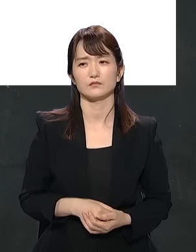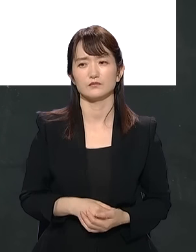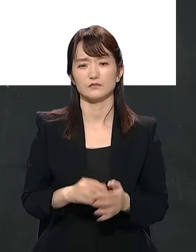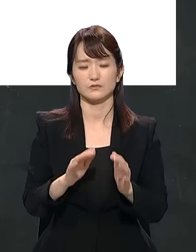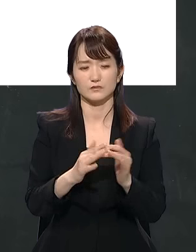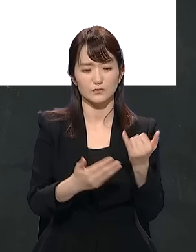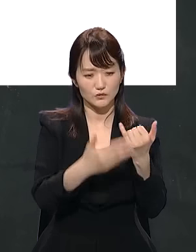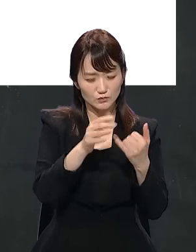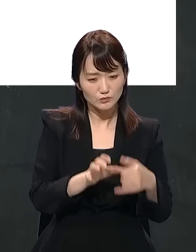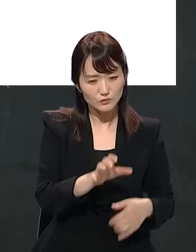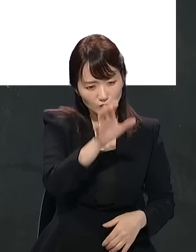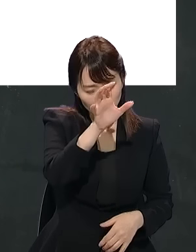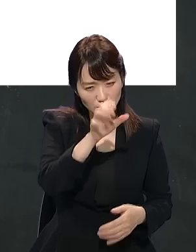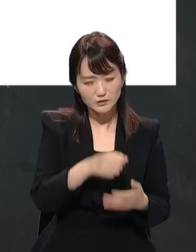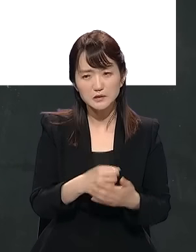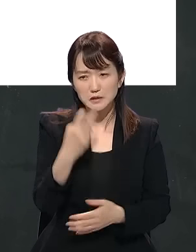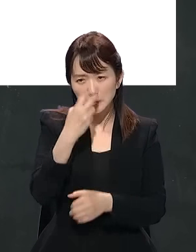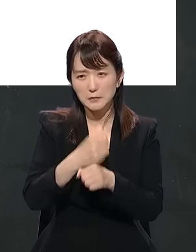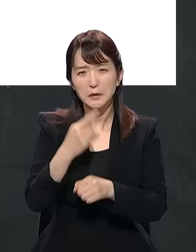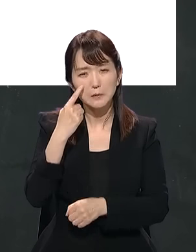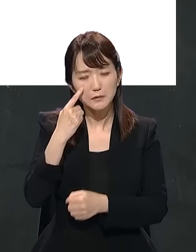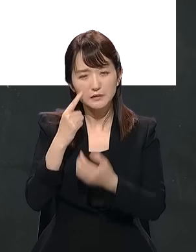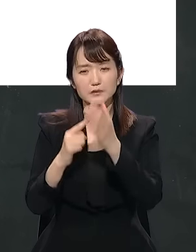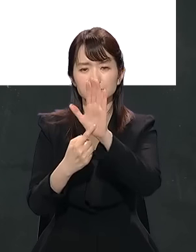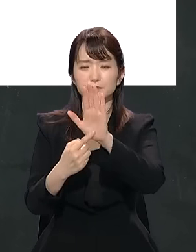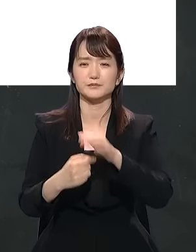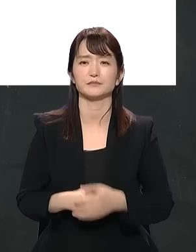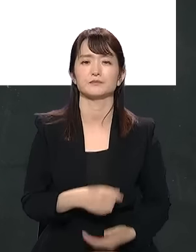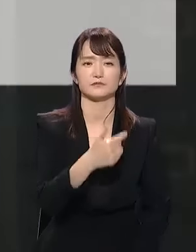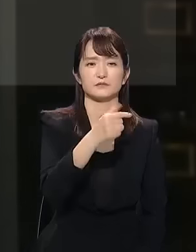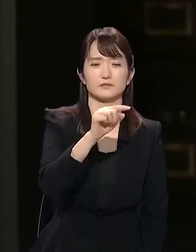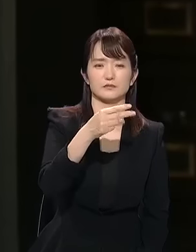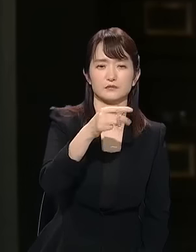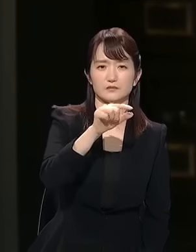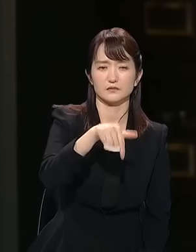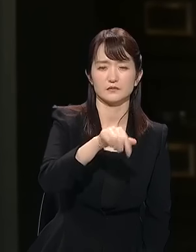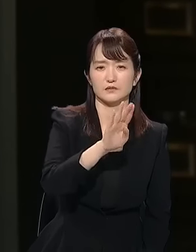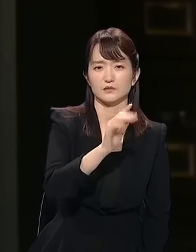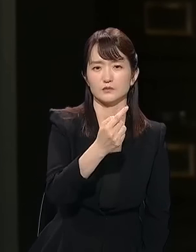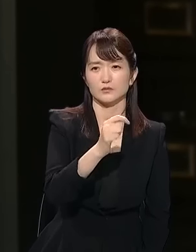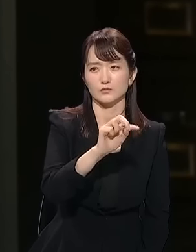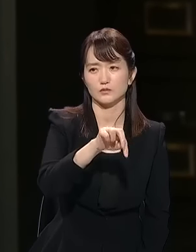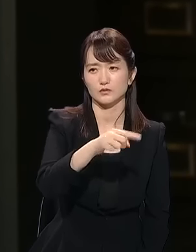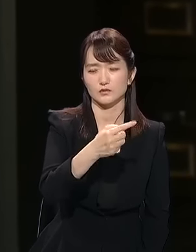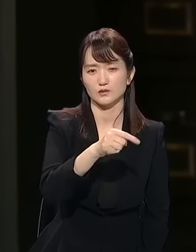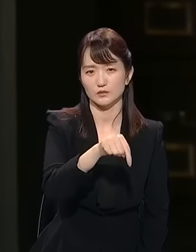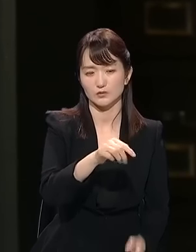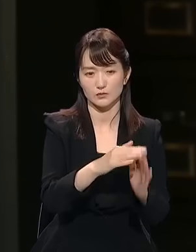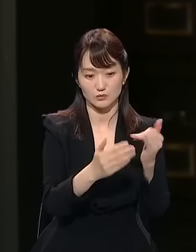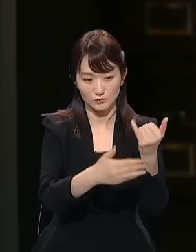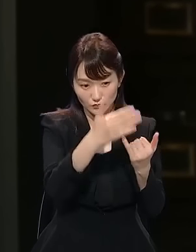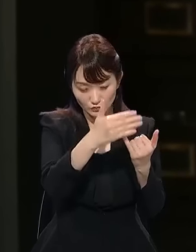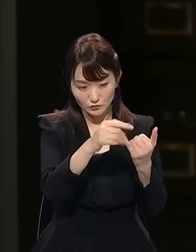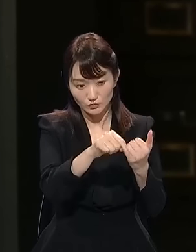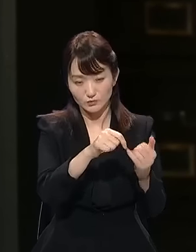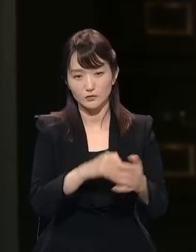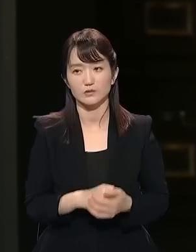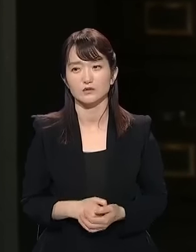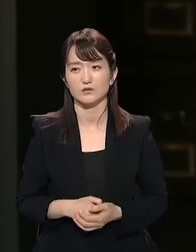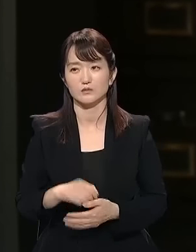해보겠다고 밝힌 상황입니다니까 라는 그 유튜브 채널에 대해서 방심위가